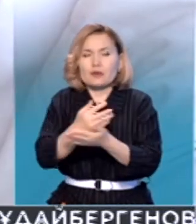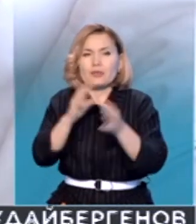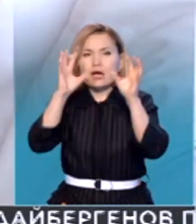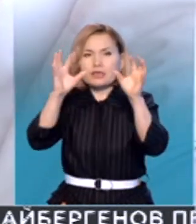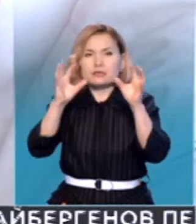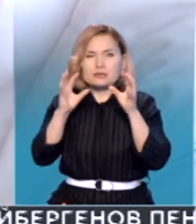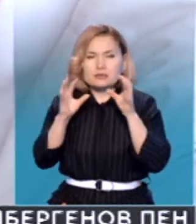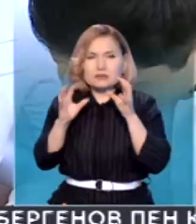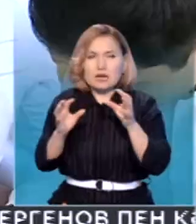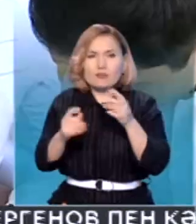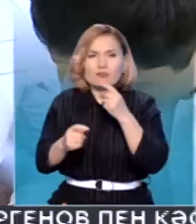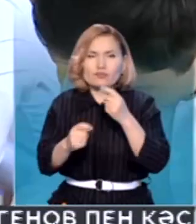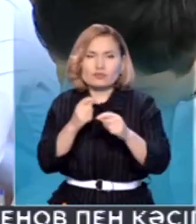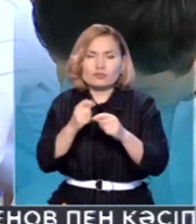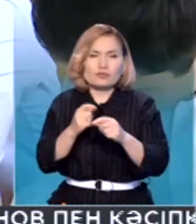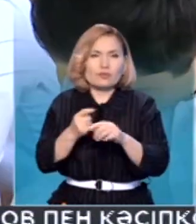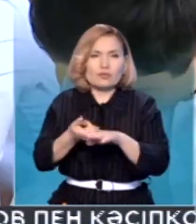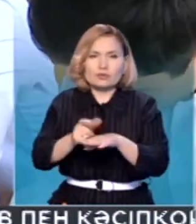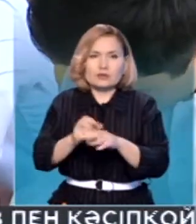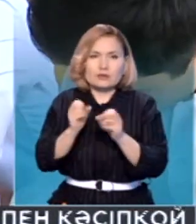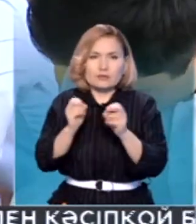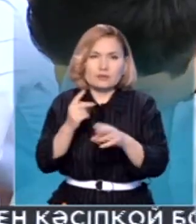заңсыз екенін тағы да ескертеді.